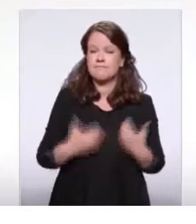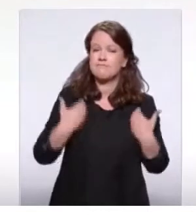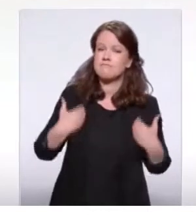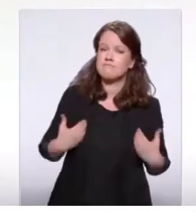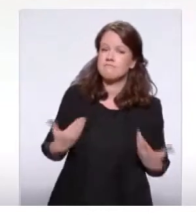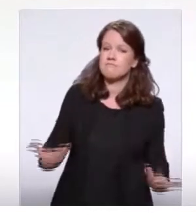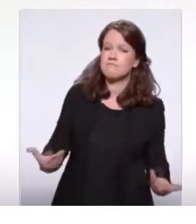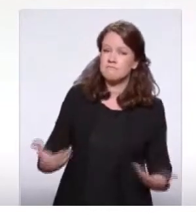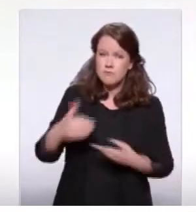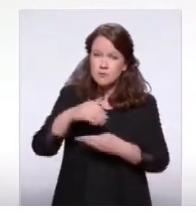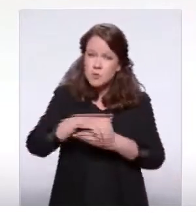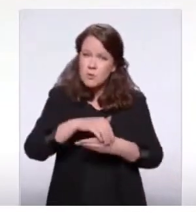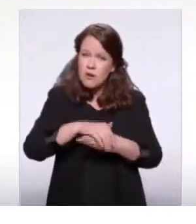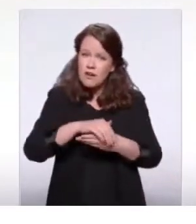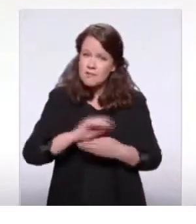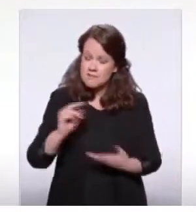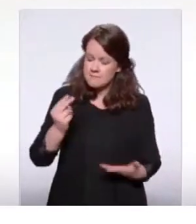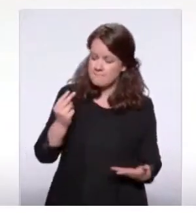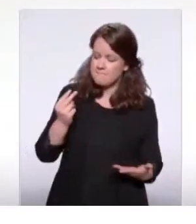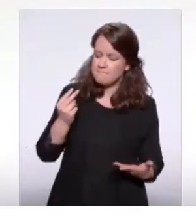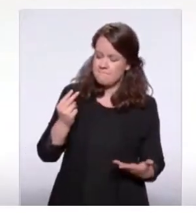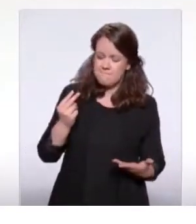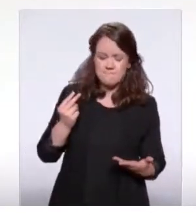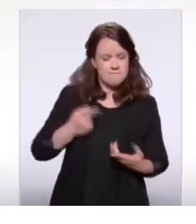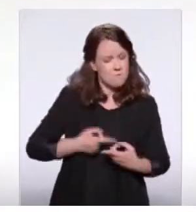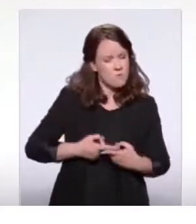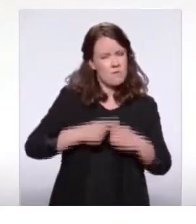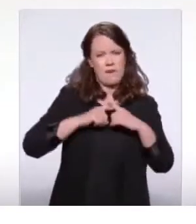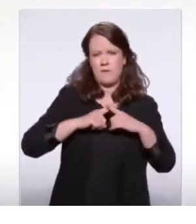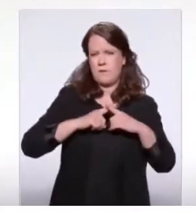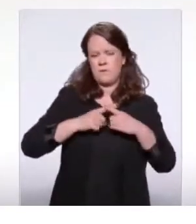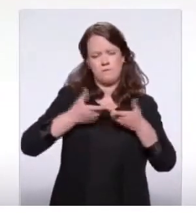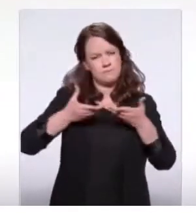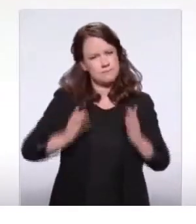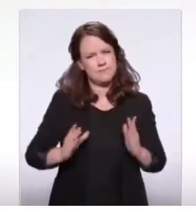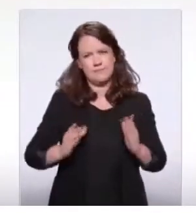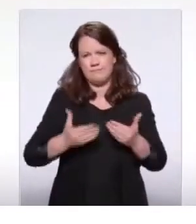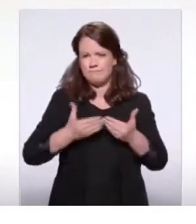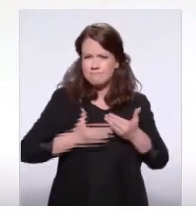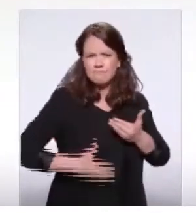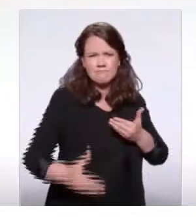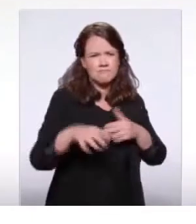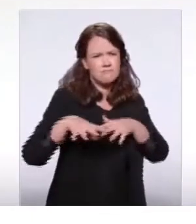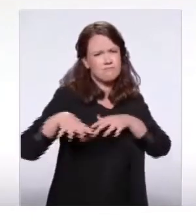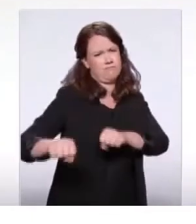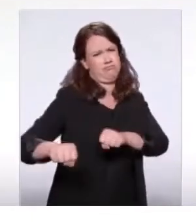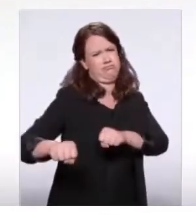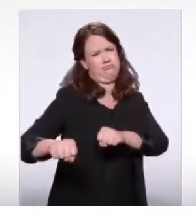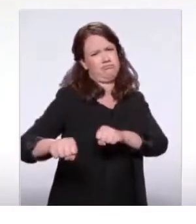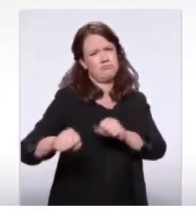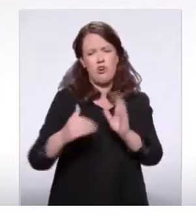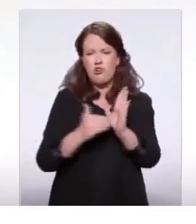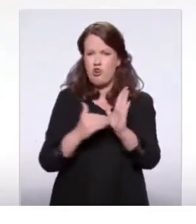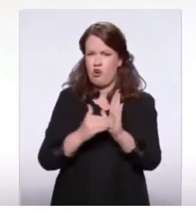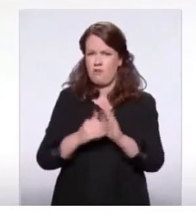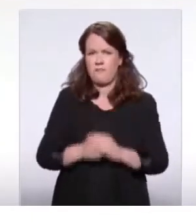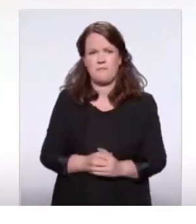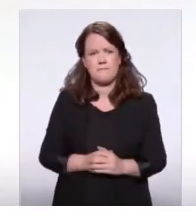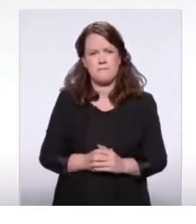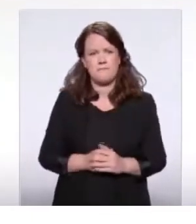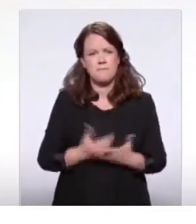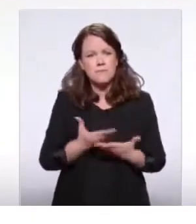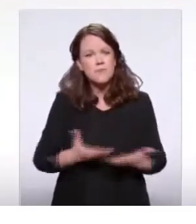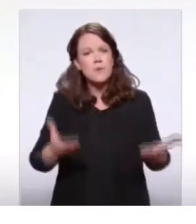de détermination, c'est pour vous dire que nous allons tenir encore, essayer de faire le point sur